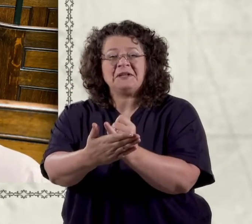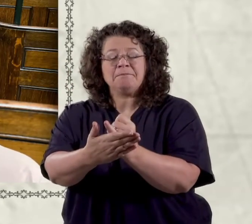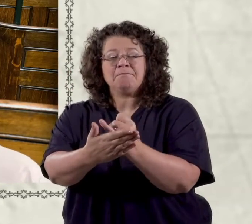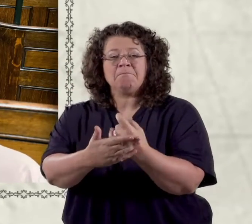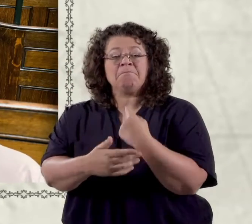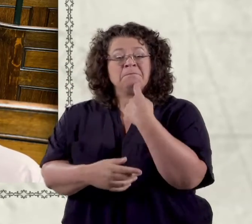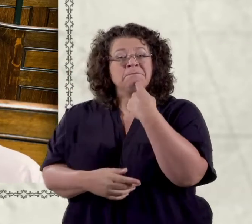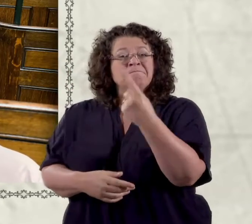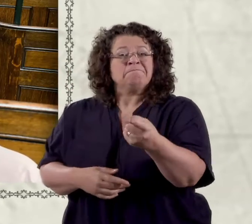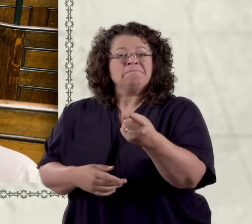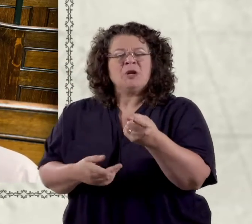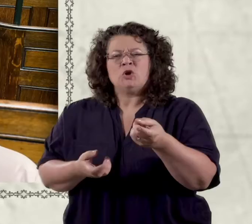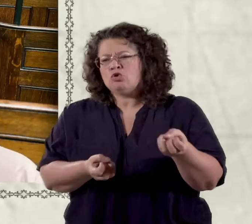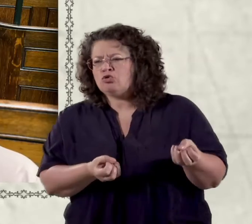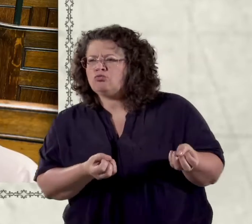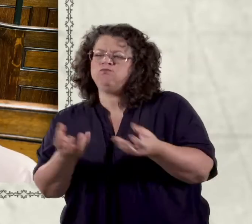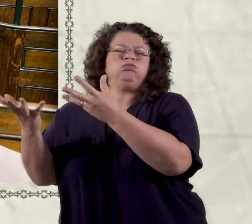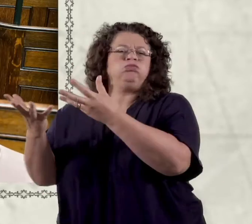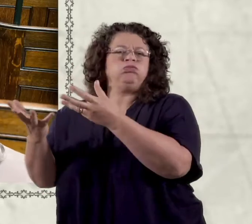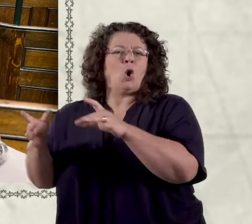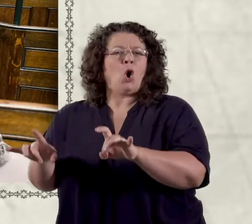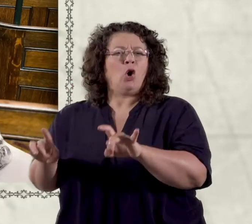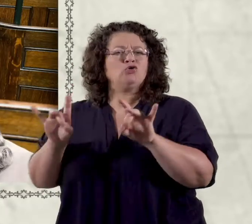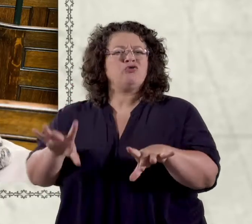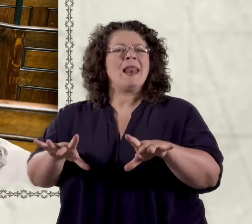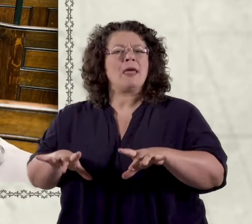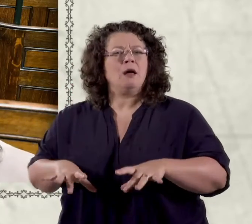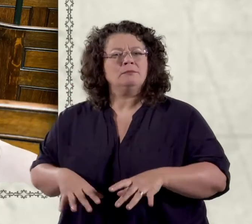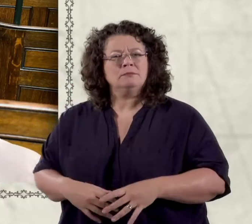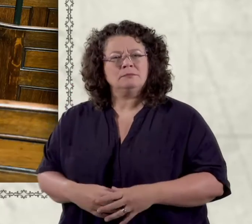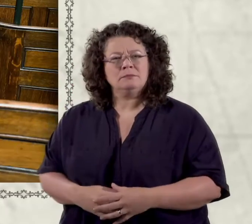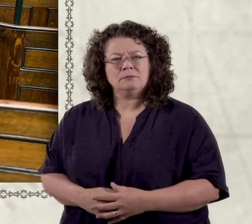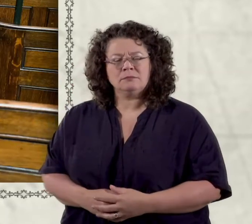to transportation to Australia.